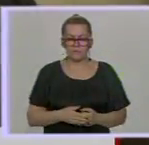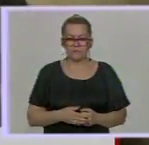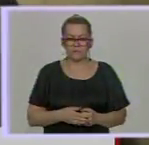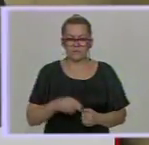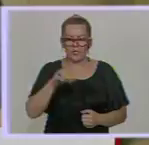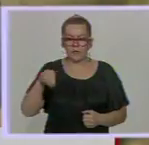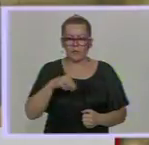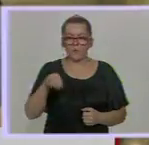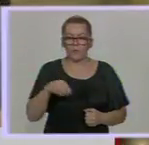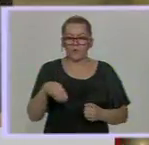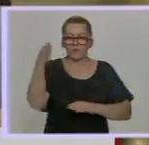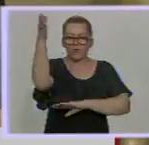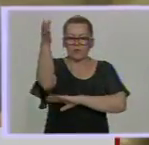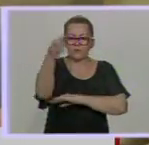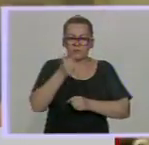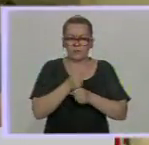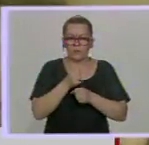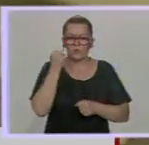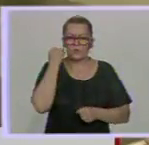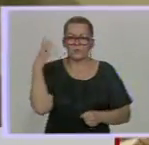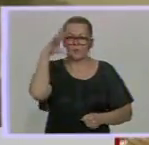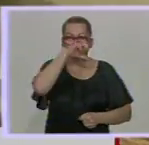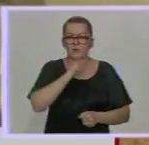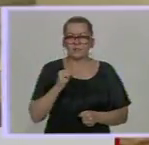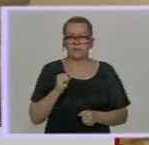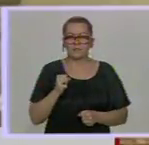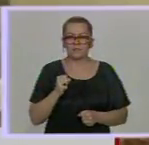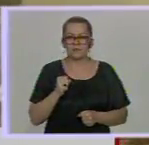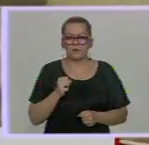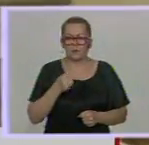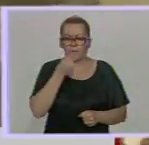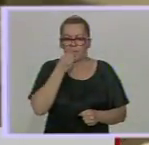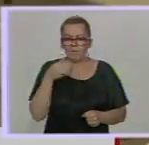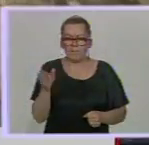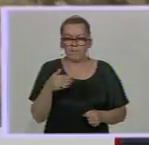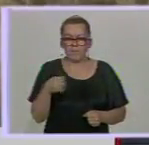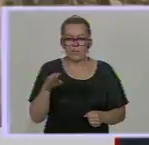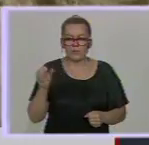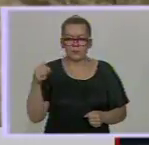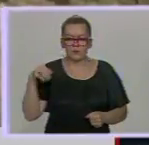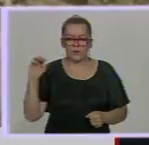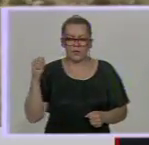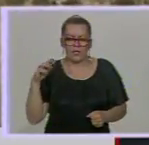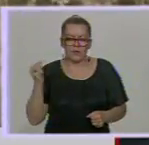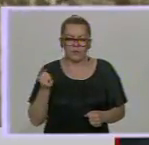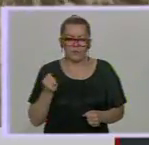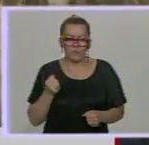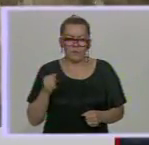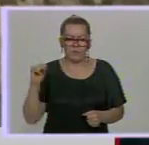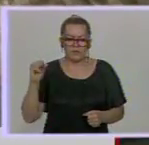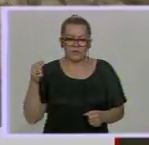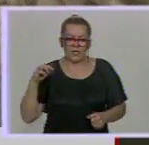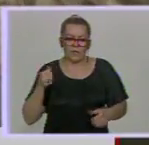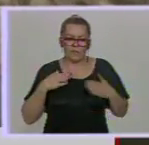În bucătăriile pensiunilor s-a muncit de zor de dimineața până seara. Somnul și crapul au fost fel principal pe lista de meniu, iar saramura